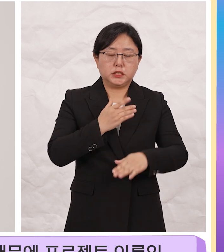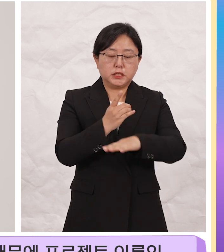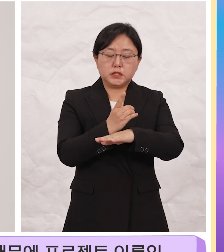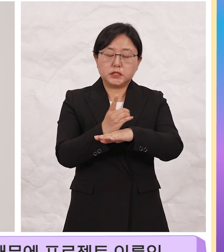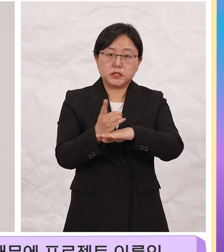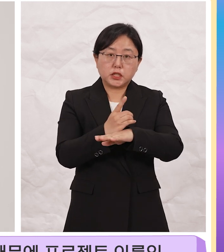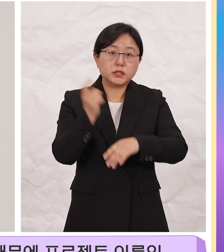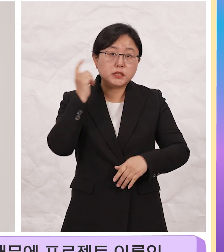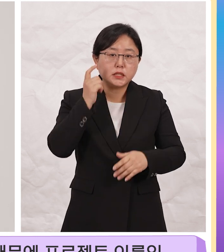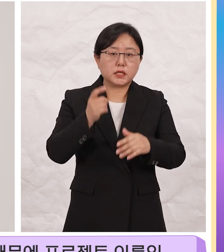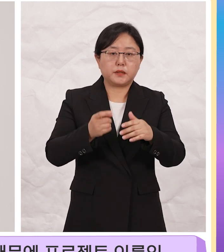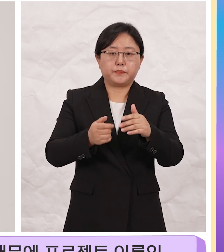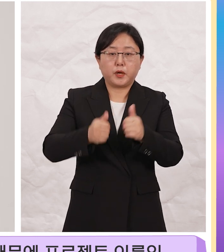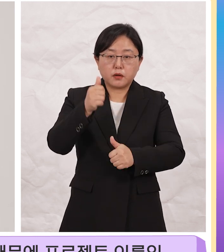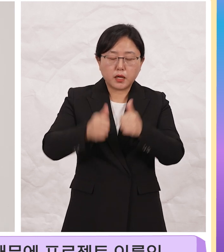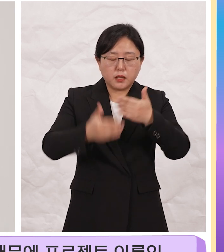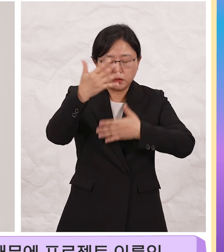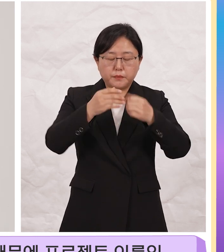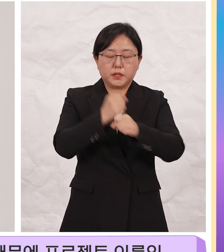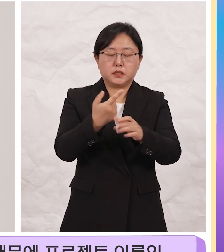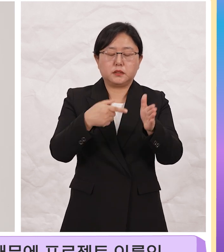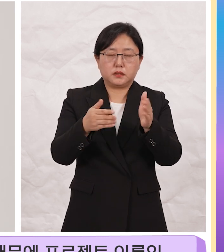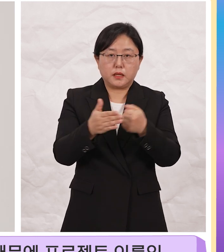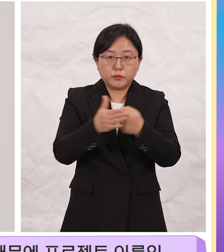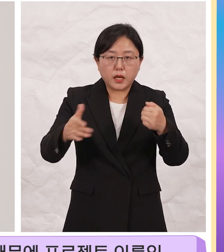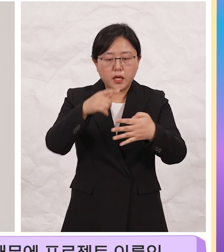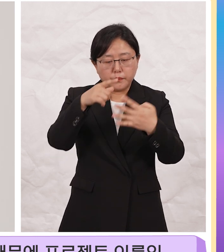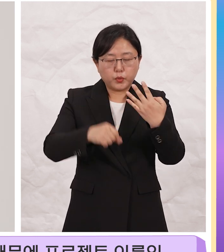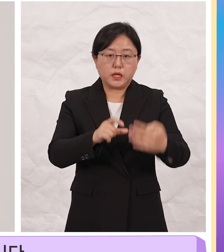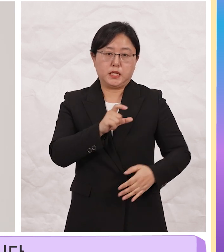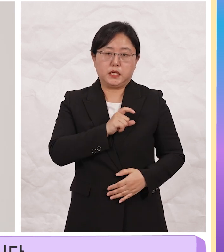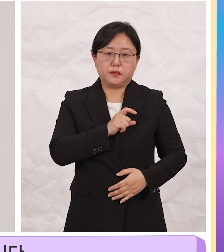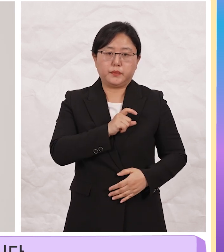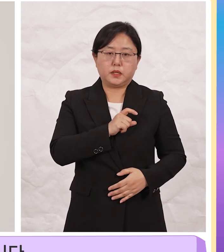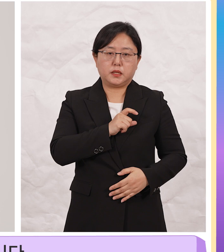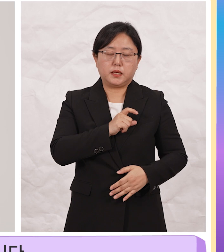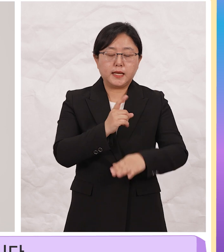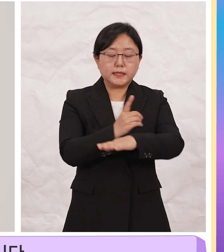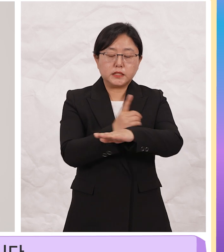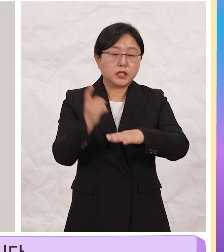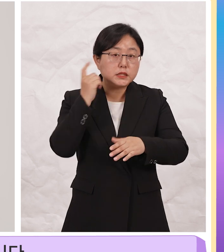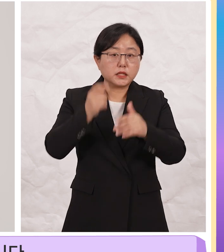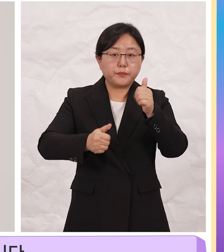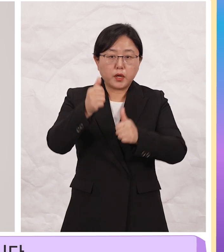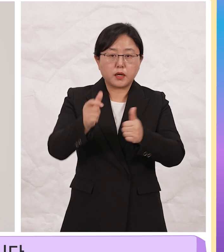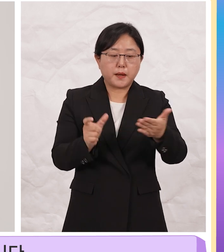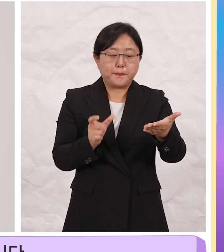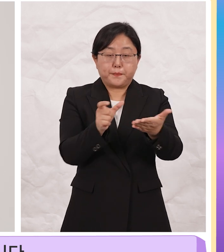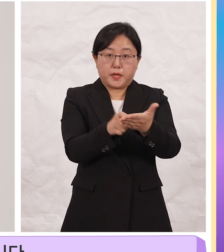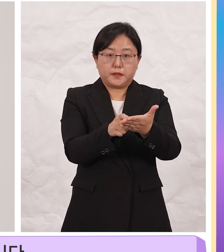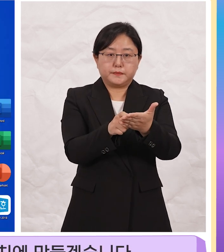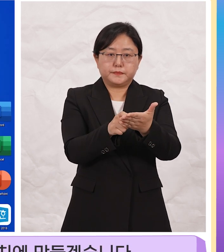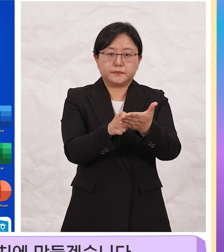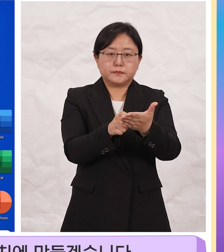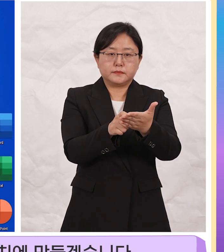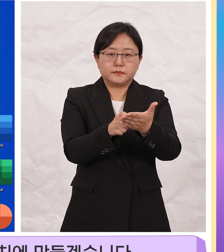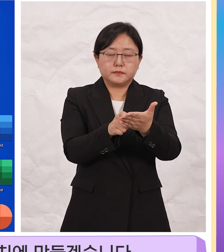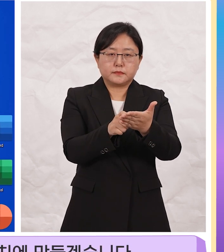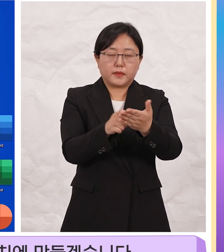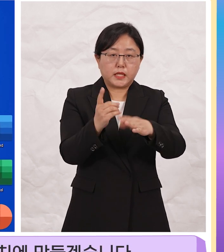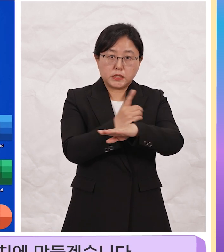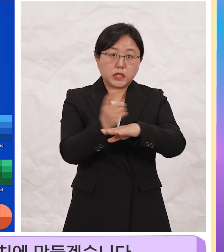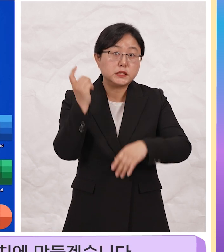디지털 듣기평가 영상을 제작하고 있기 때문에 프로젝트 이름인 디지털 듣기평가를 입력합니다. 자,